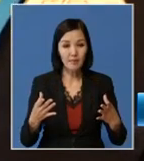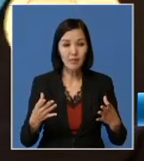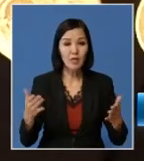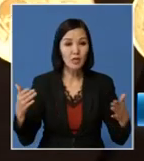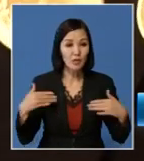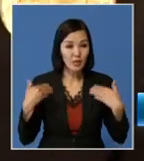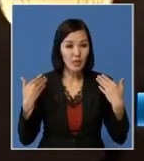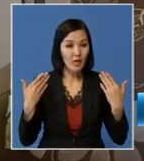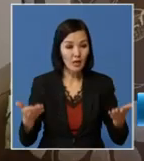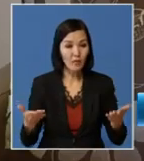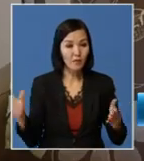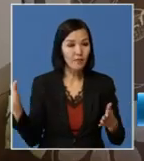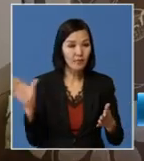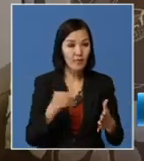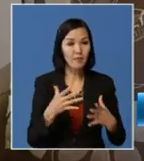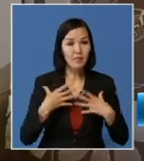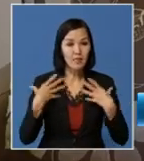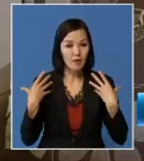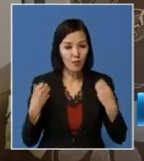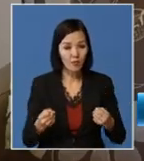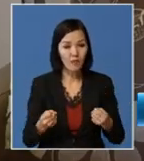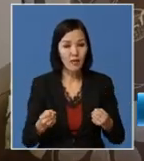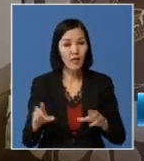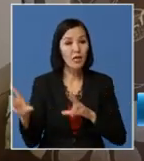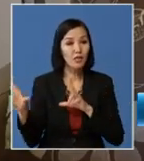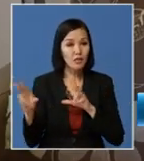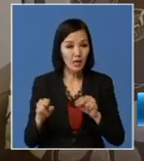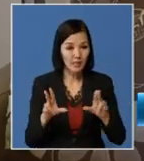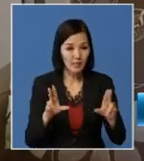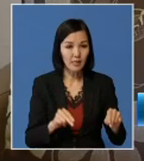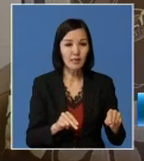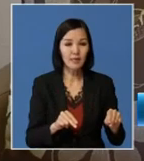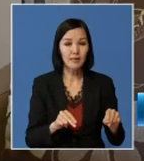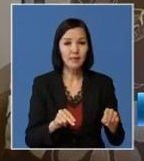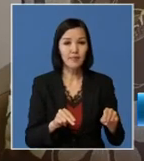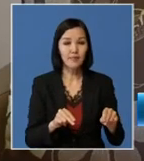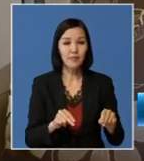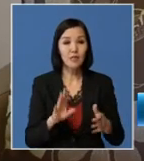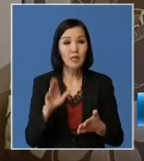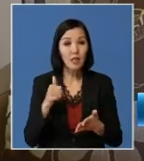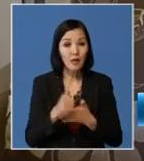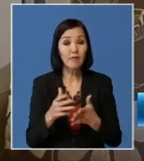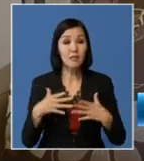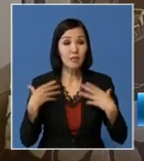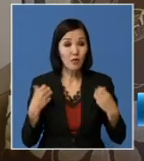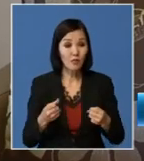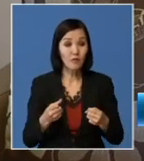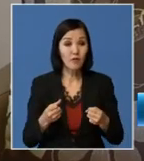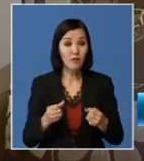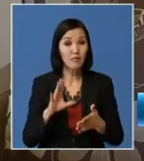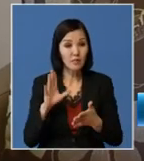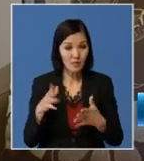Желаю всем здоровья, счастья. Вот, главное, здоровья, здоровья